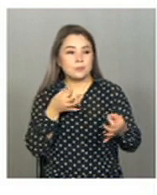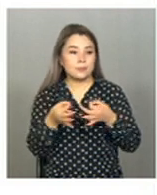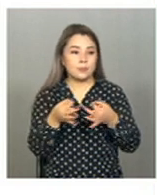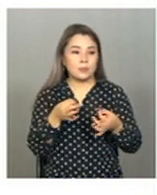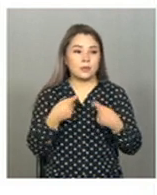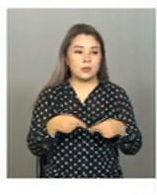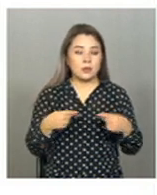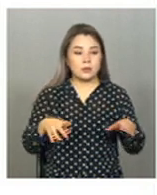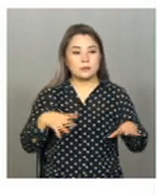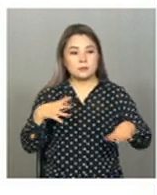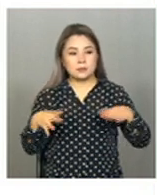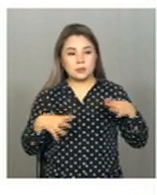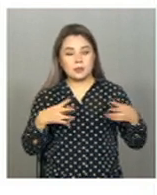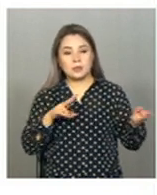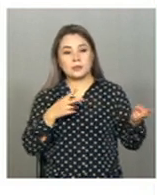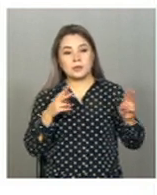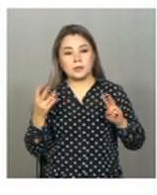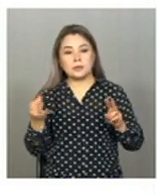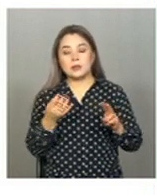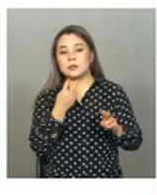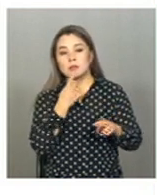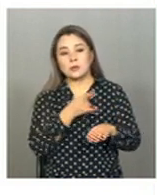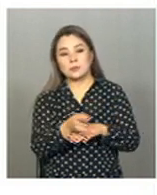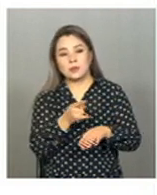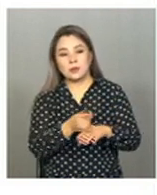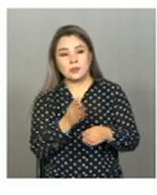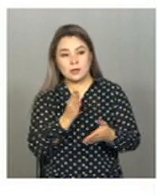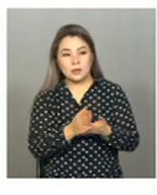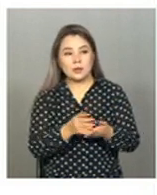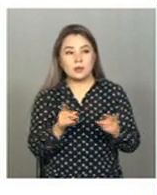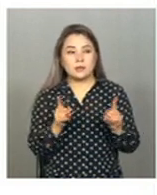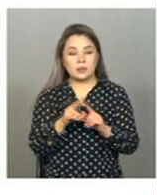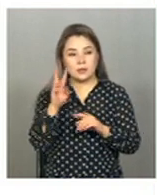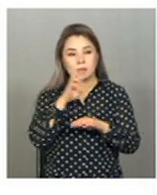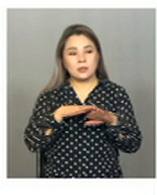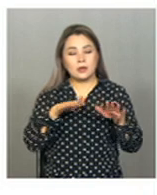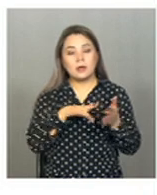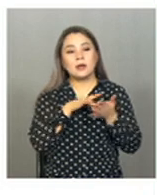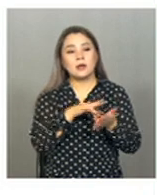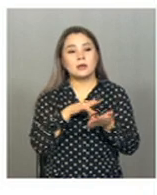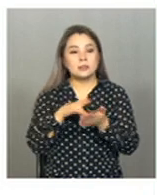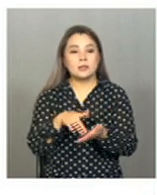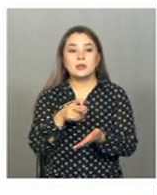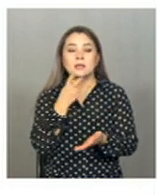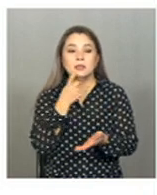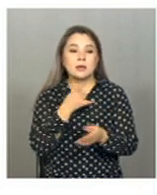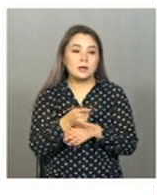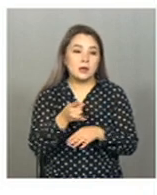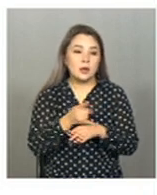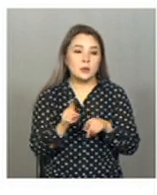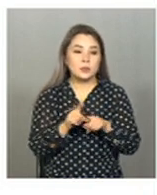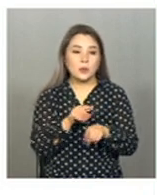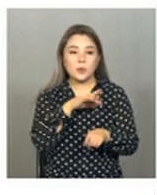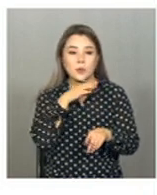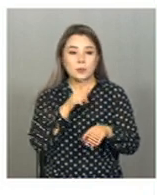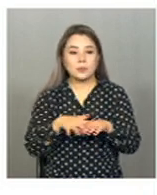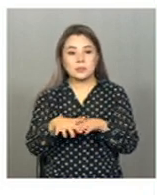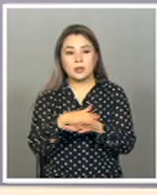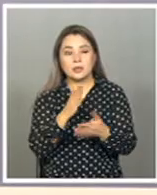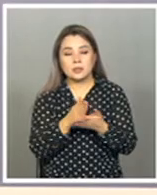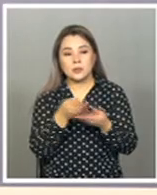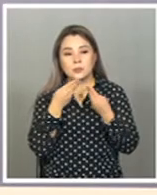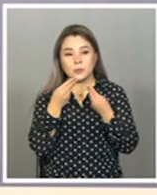дене қимылдарымен жұртты күлдіру, салдық құрып ел аралау, әзіл әжуа сөздермен көпшілік көңілін